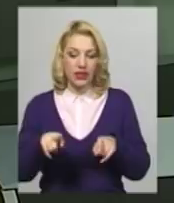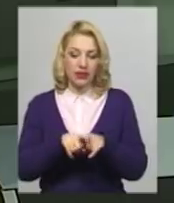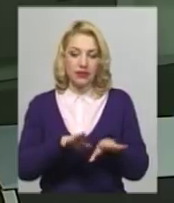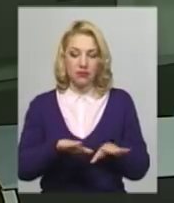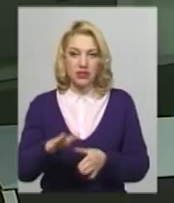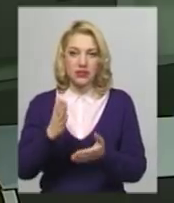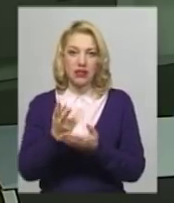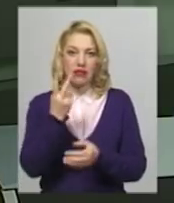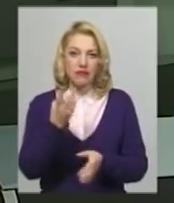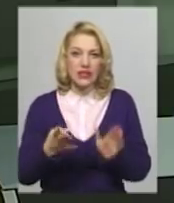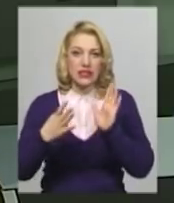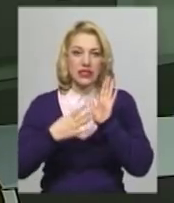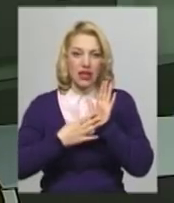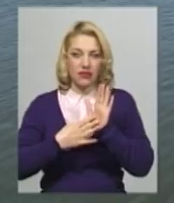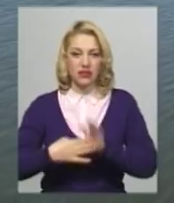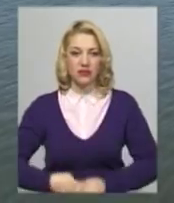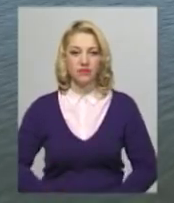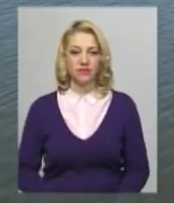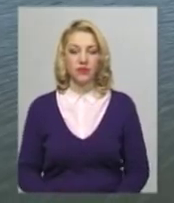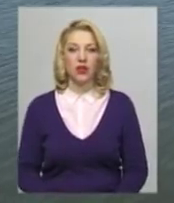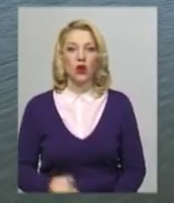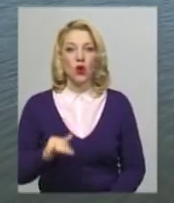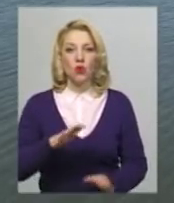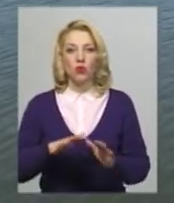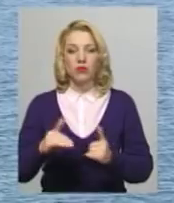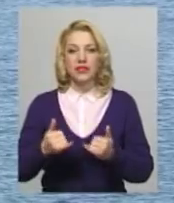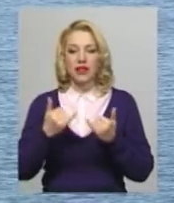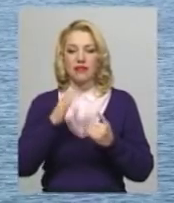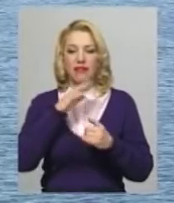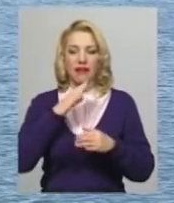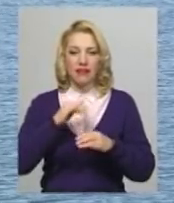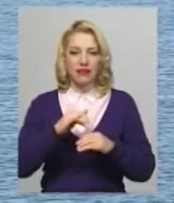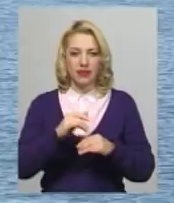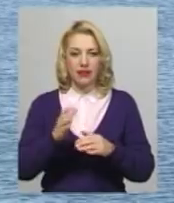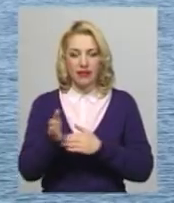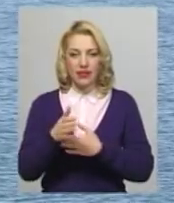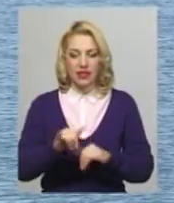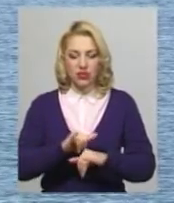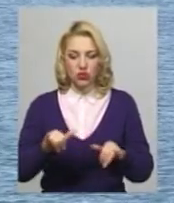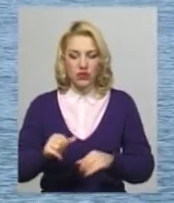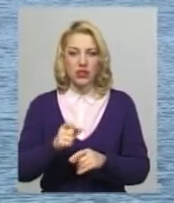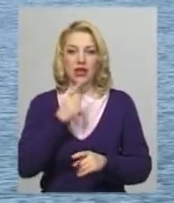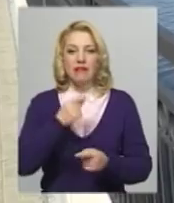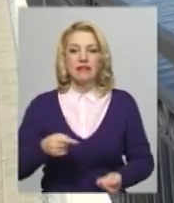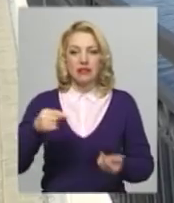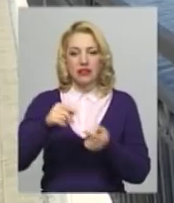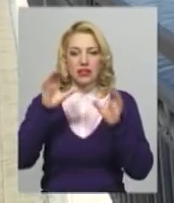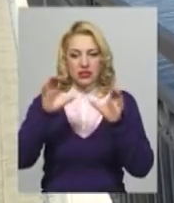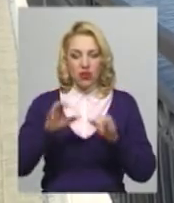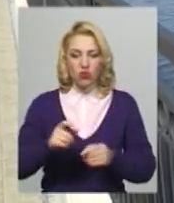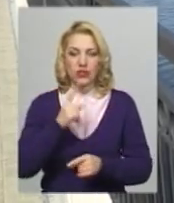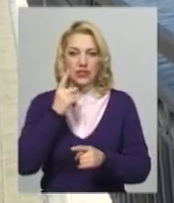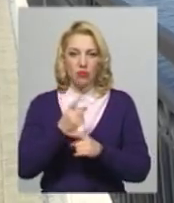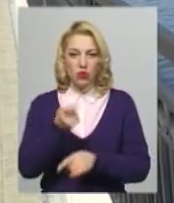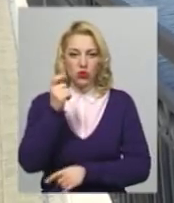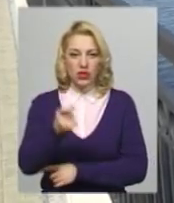Більше розповість Леся Боровець. У місцях для нерестовища, згідно із законом, заборонено рибалити в період нересту риби. Розпочався